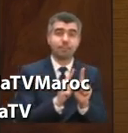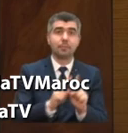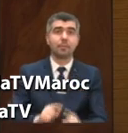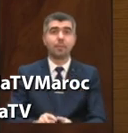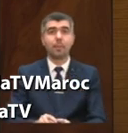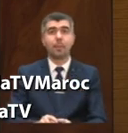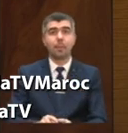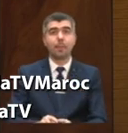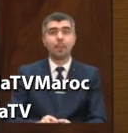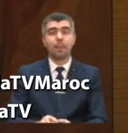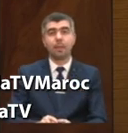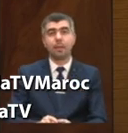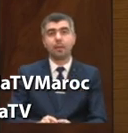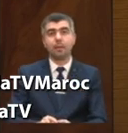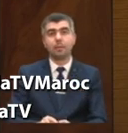ما يمكنش تخيلوا